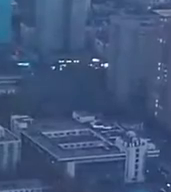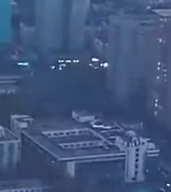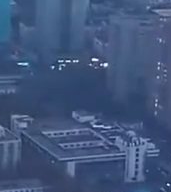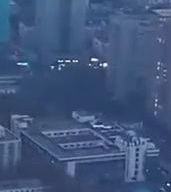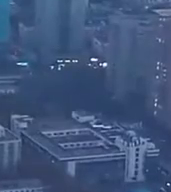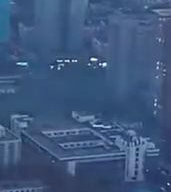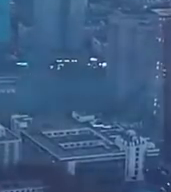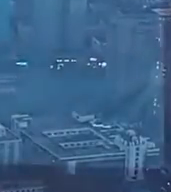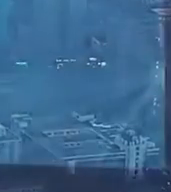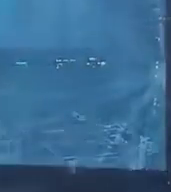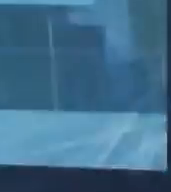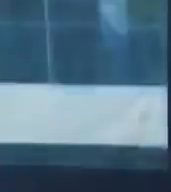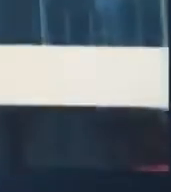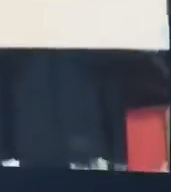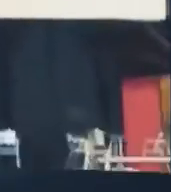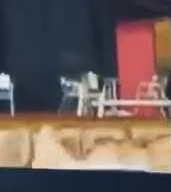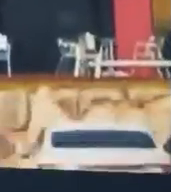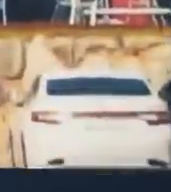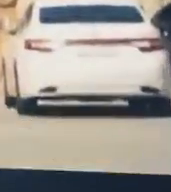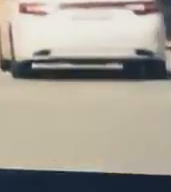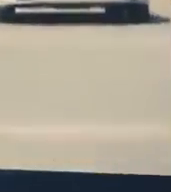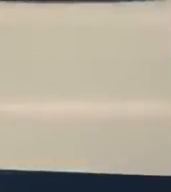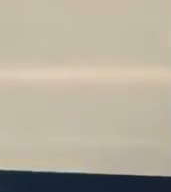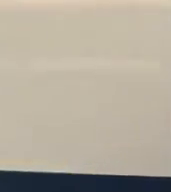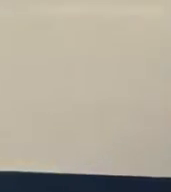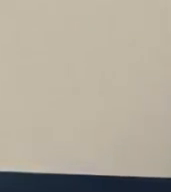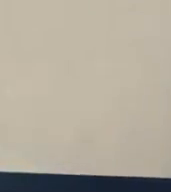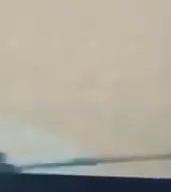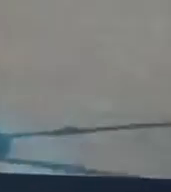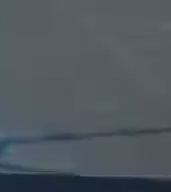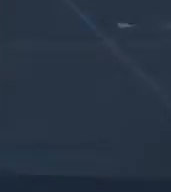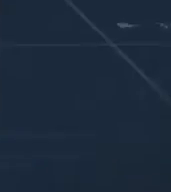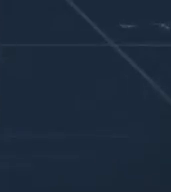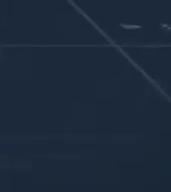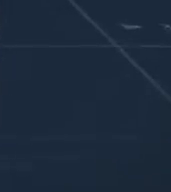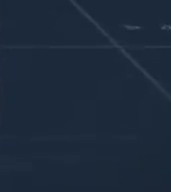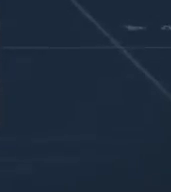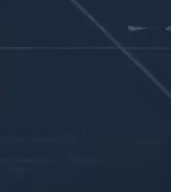으 으 으 으